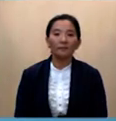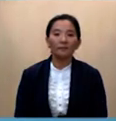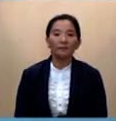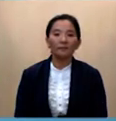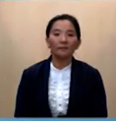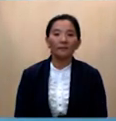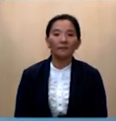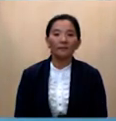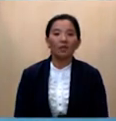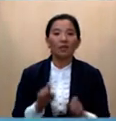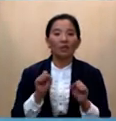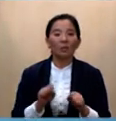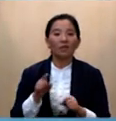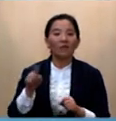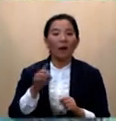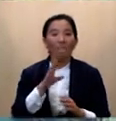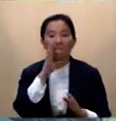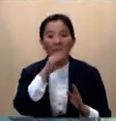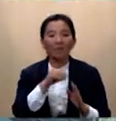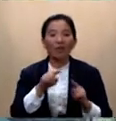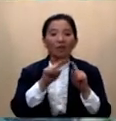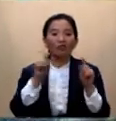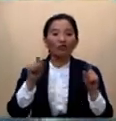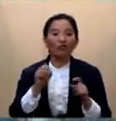Бахров, сможете вы оттуда попасть в штангу?